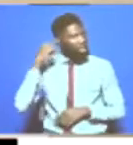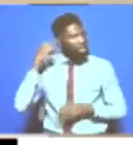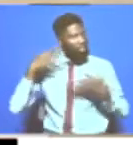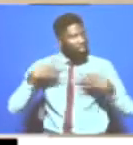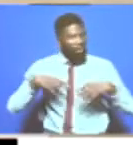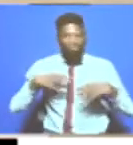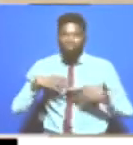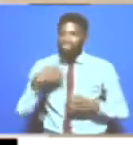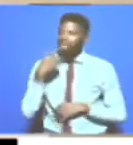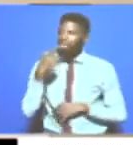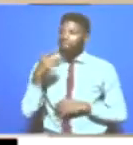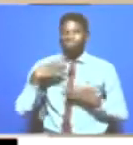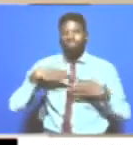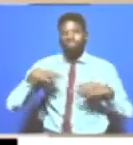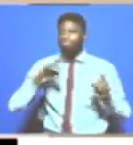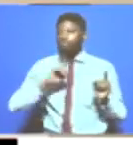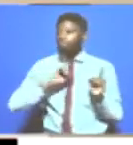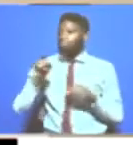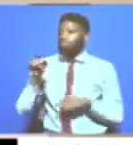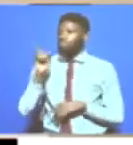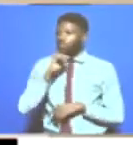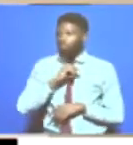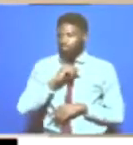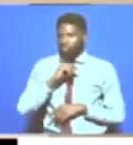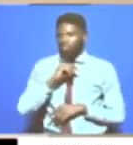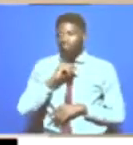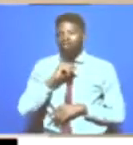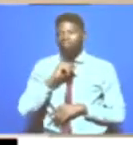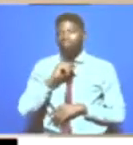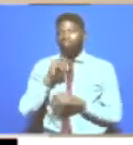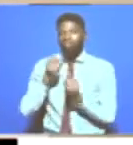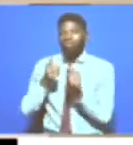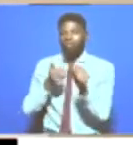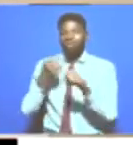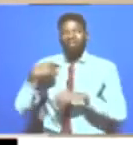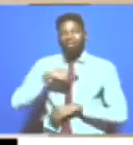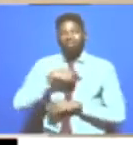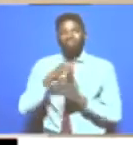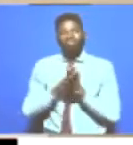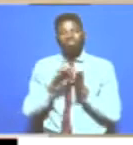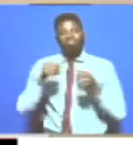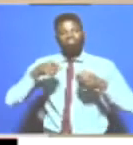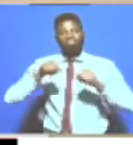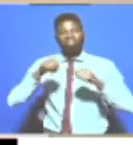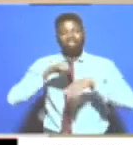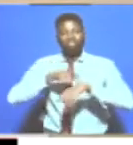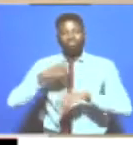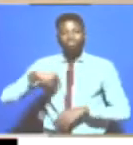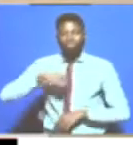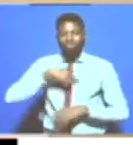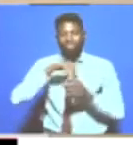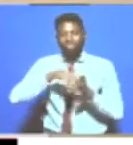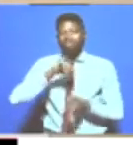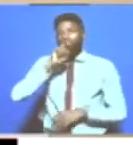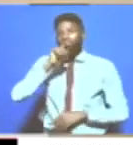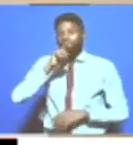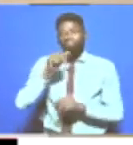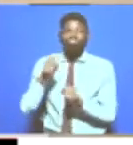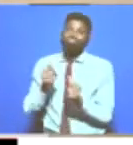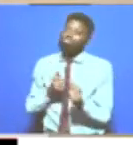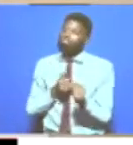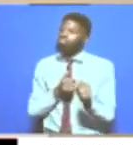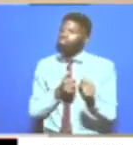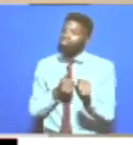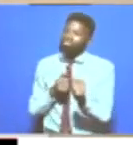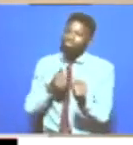walikuwa wamekuja walikuwa atu wanakuja wakitufuata na nduthi tukiwa kwa tuktuk. Sasa hii